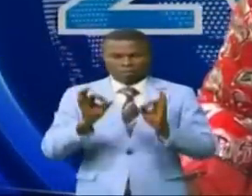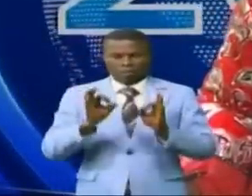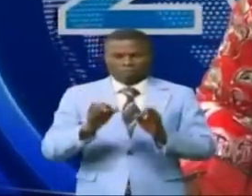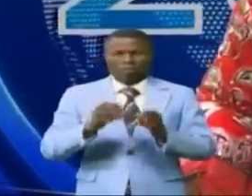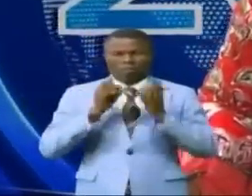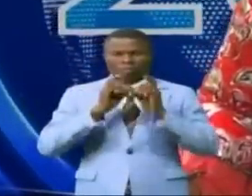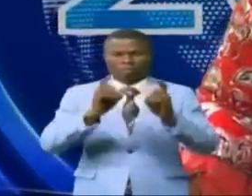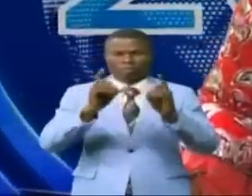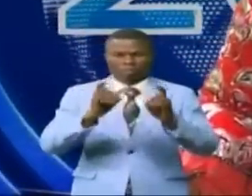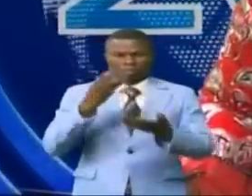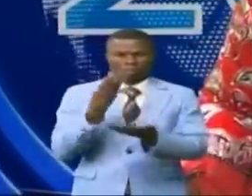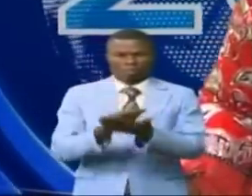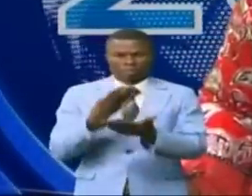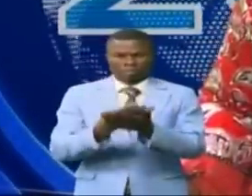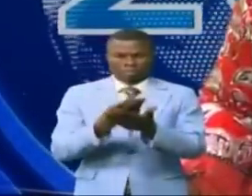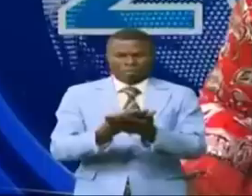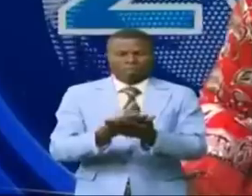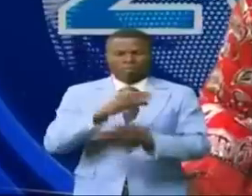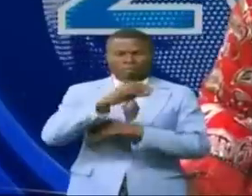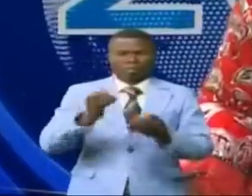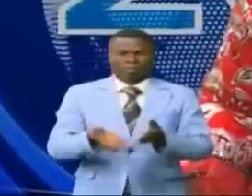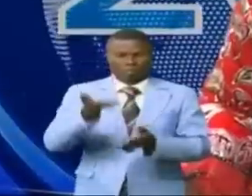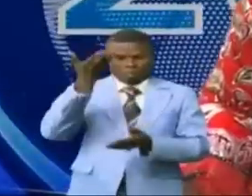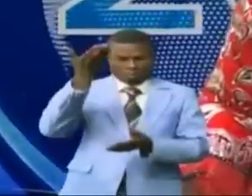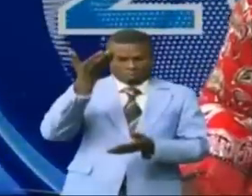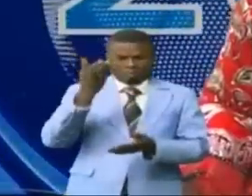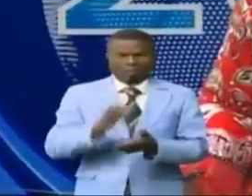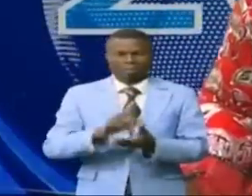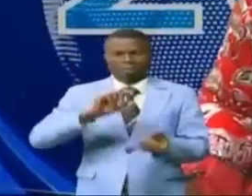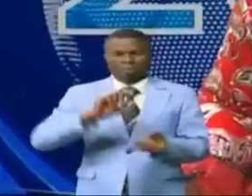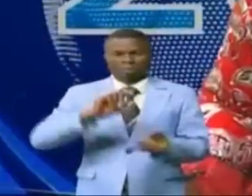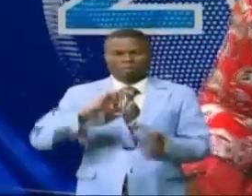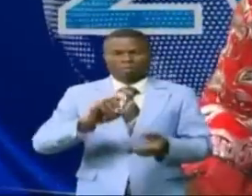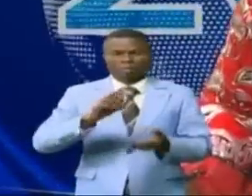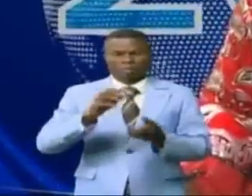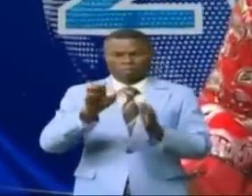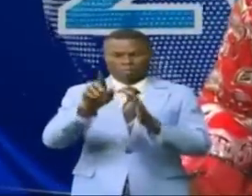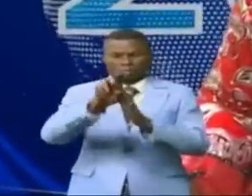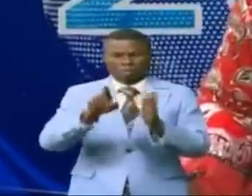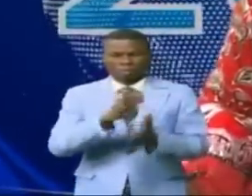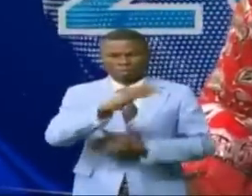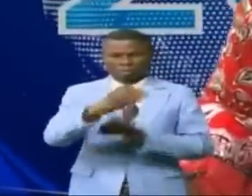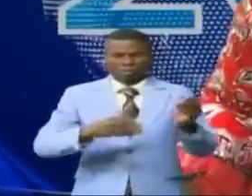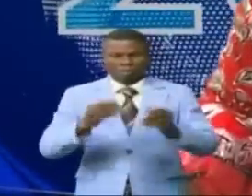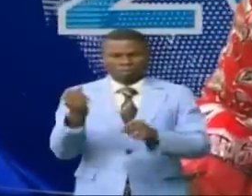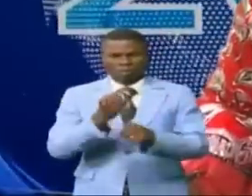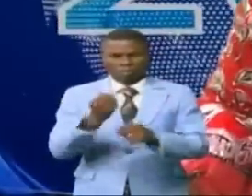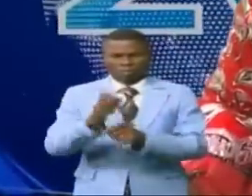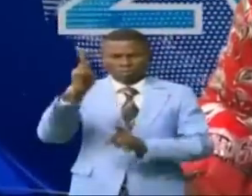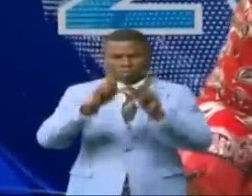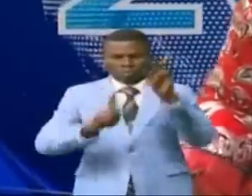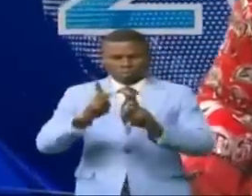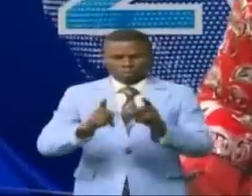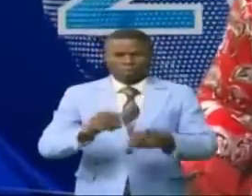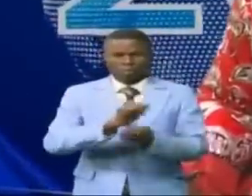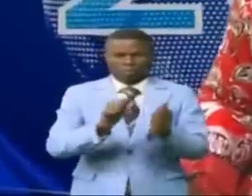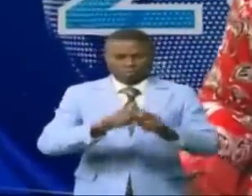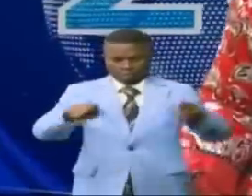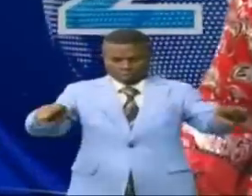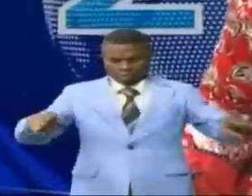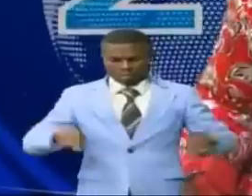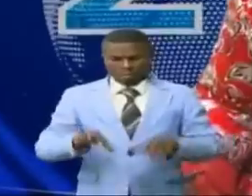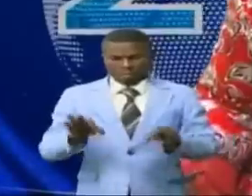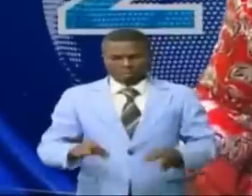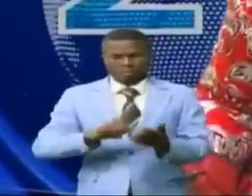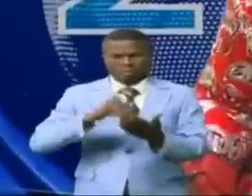allocations budgétaires sont augmentées, la modernisation des formes publiques, la réforme foncière et autres.